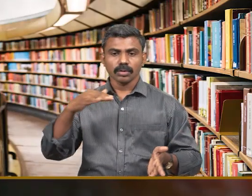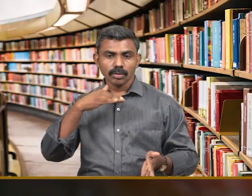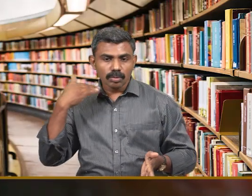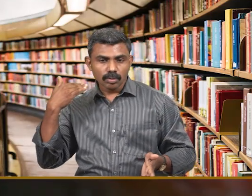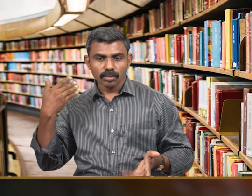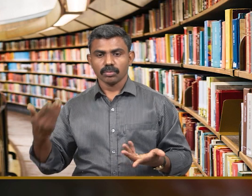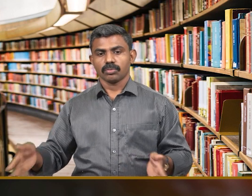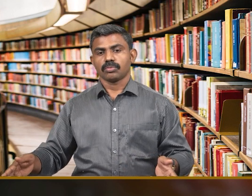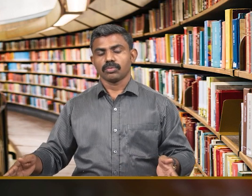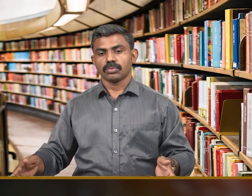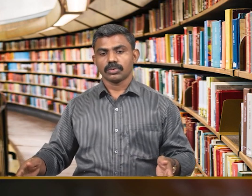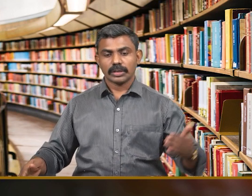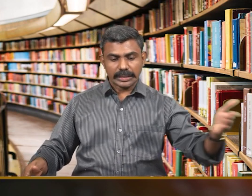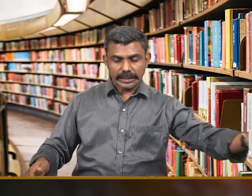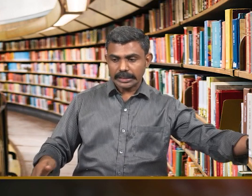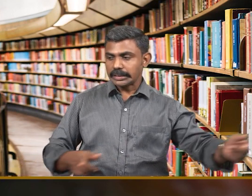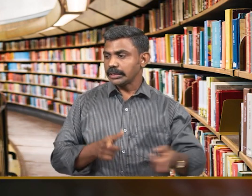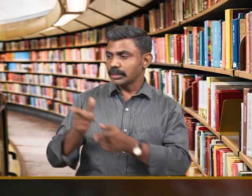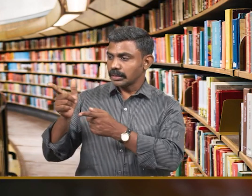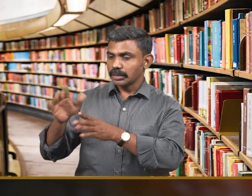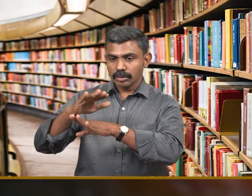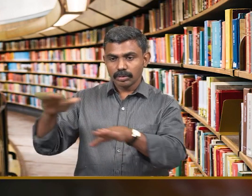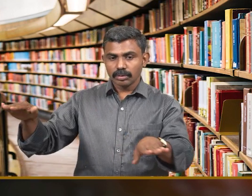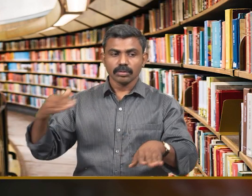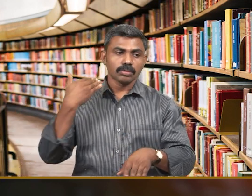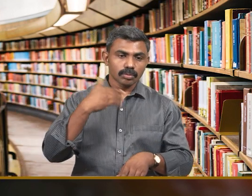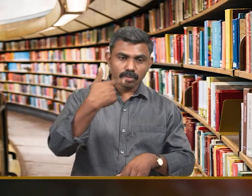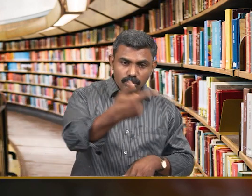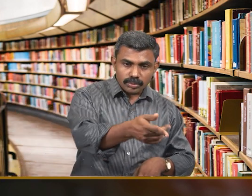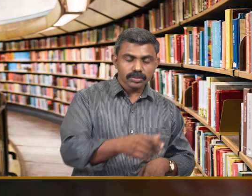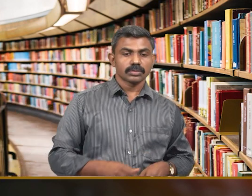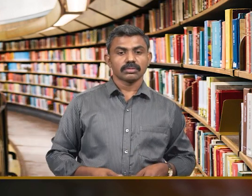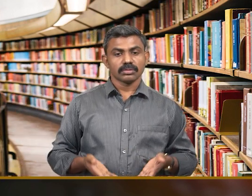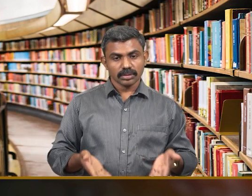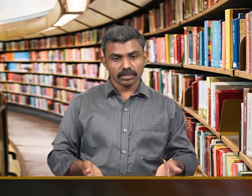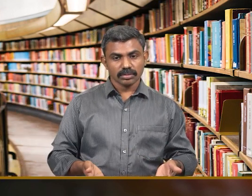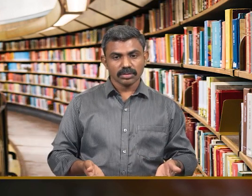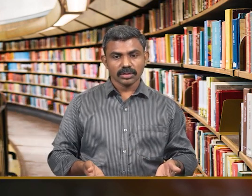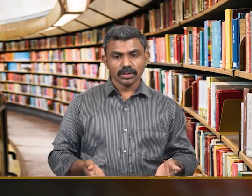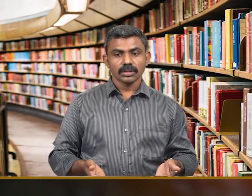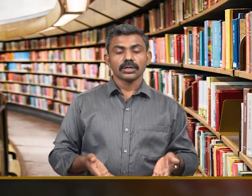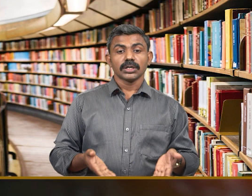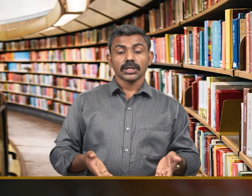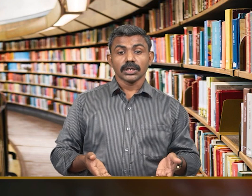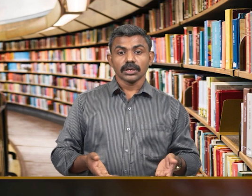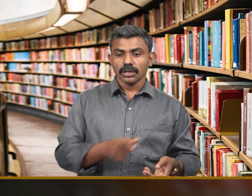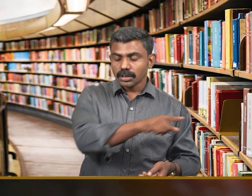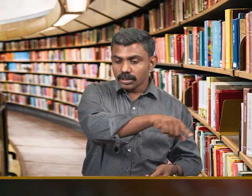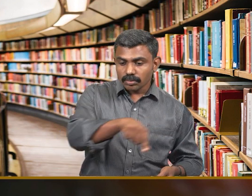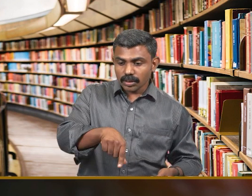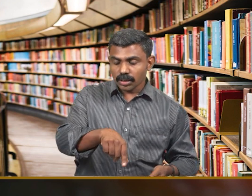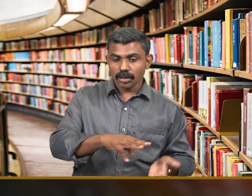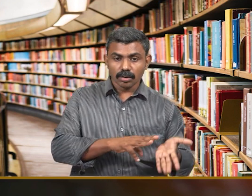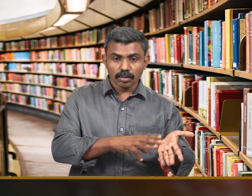அவரை பண்ணுறாங்க, அவருடைய படை வீரர்களை அனுப்பிச்சு மாட்டியோட்டியை என்ன பண்ணுறாங்க, கொலை செஞ்சிடறாங்க. ஸோ இது வந்து பார்த்திங்கன்னா இது ஒரு இங்கே தான் பாசிசத்தோட